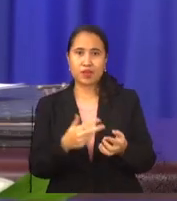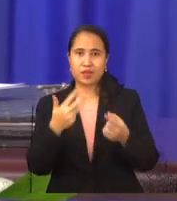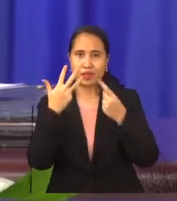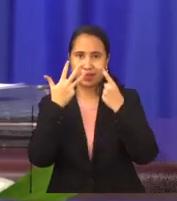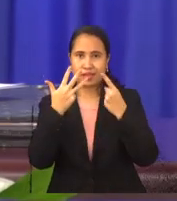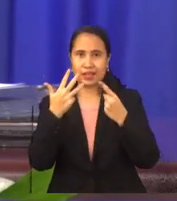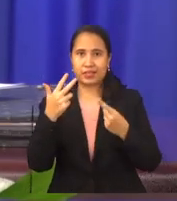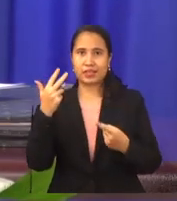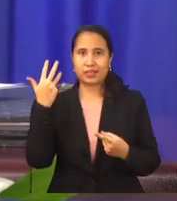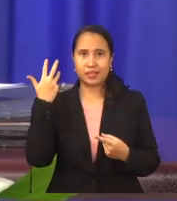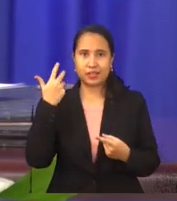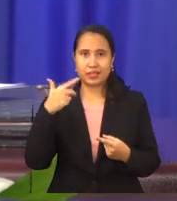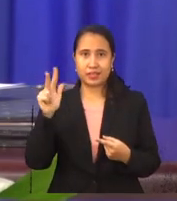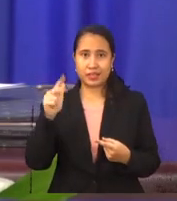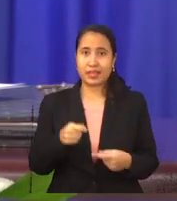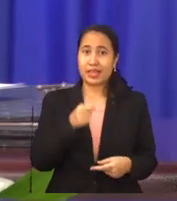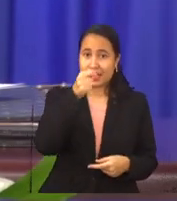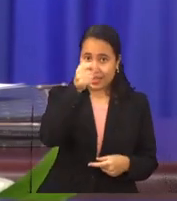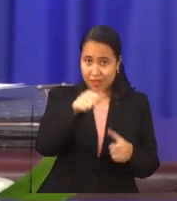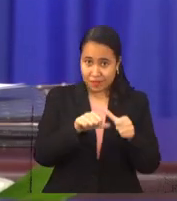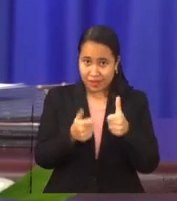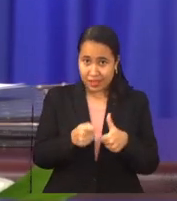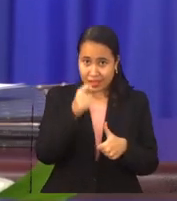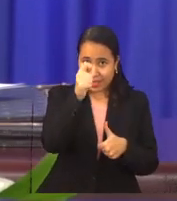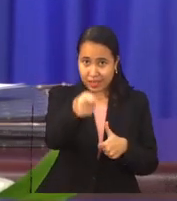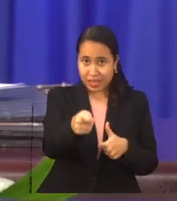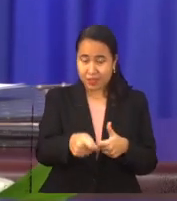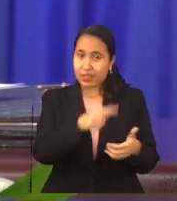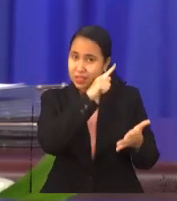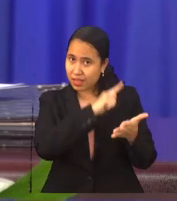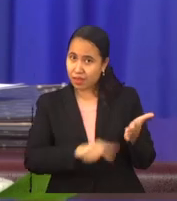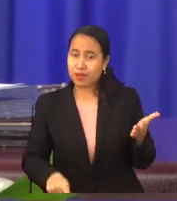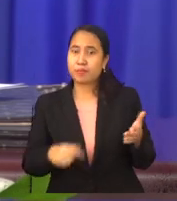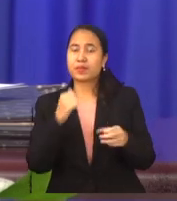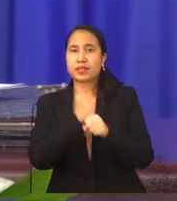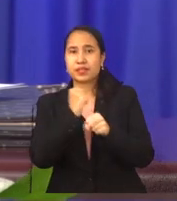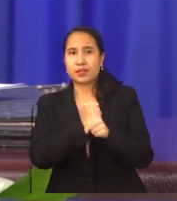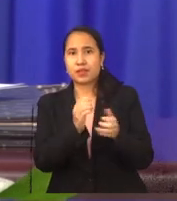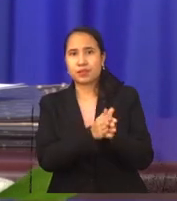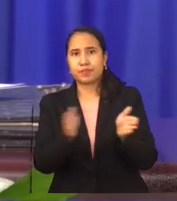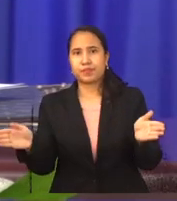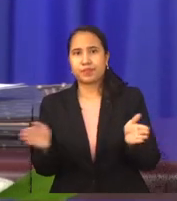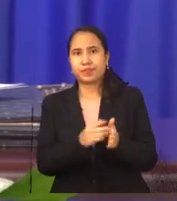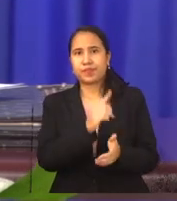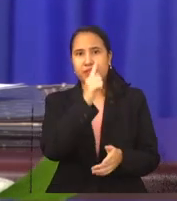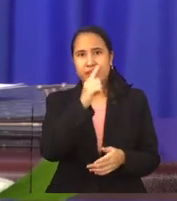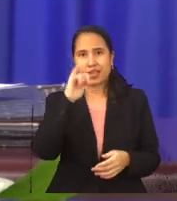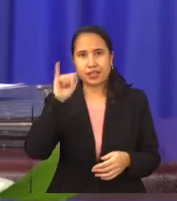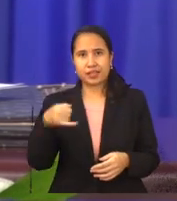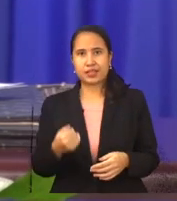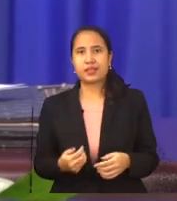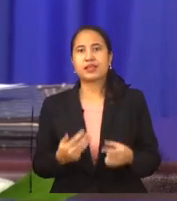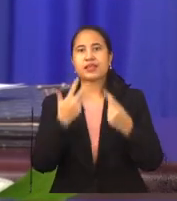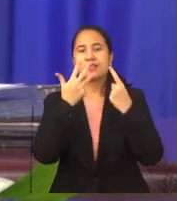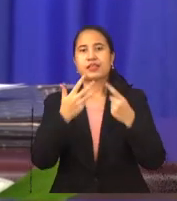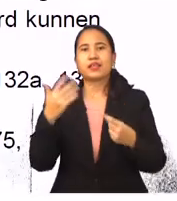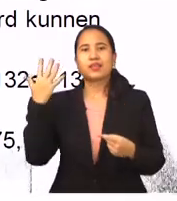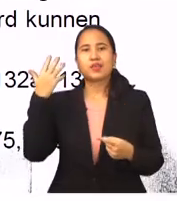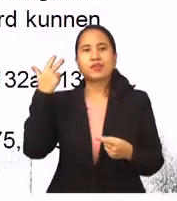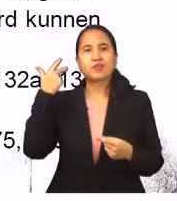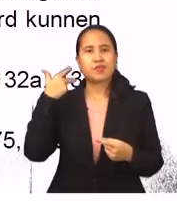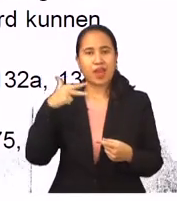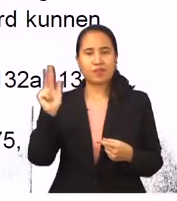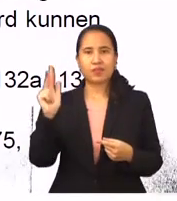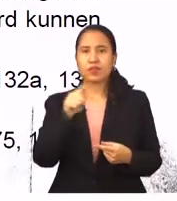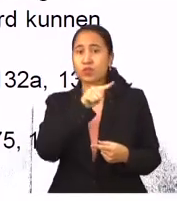verleent amnestie aan degenen die strafbare feiten hebben gepleegd in de periode vanaf 1 januari 1985 tot